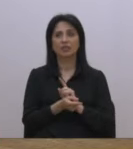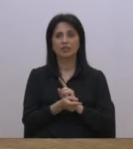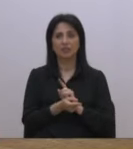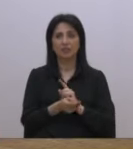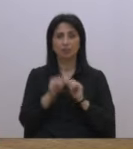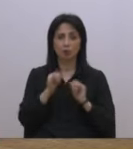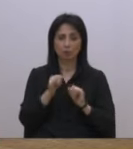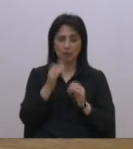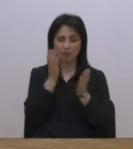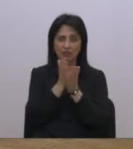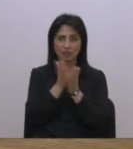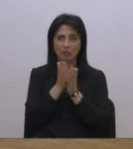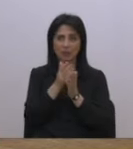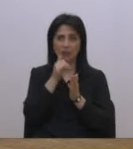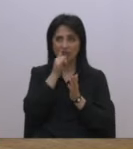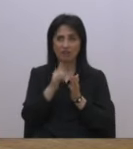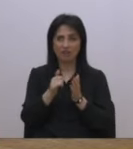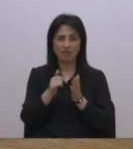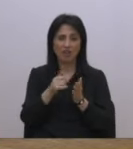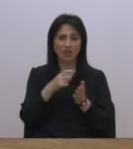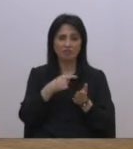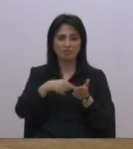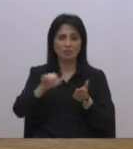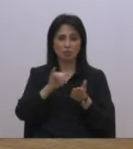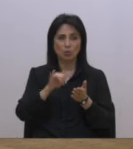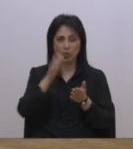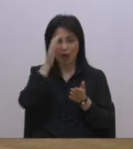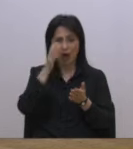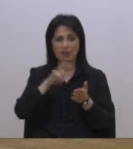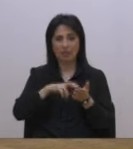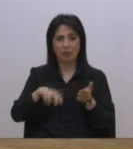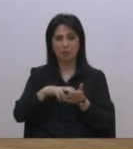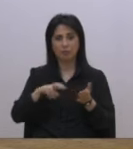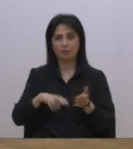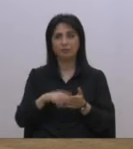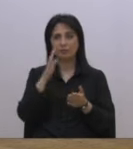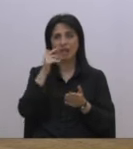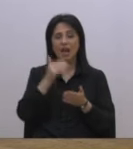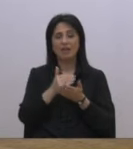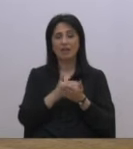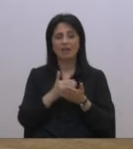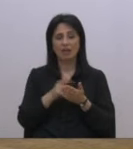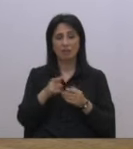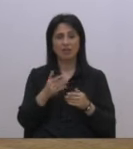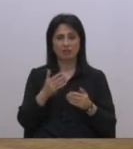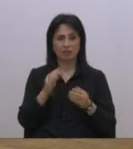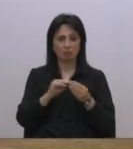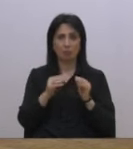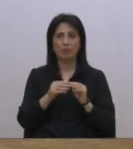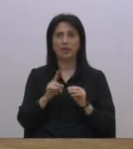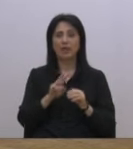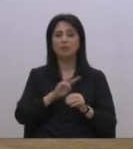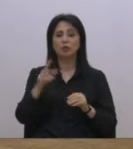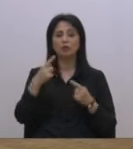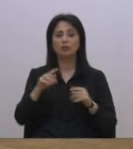ცუდად სწავლობდნენ და ფაქტობრივად ვერ იცხავდნენ სკოლიდან და ასე გადიან განათლების სისტემიდან, ანუ ზოგადად განათლების სისტემის პრობლემა არის ეს, ან რაღაც მილიონი